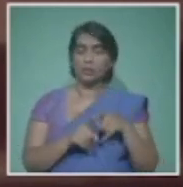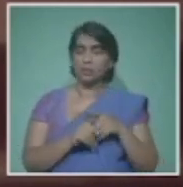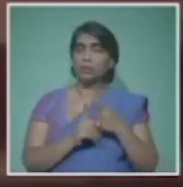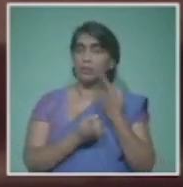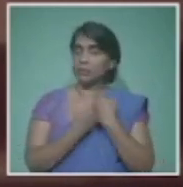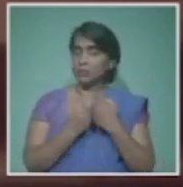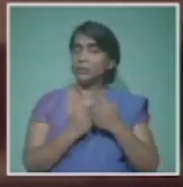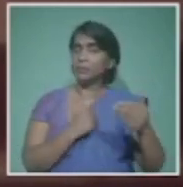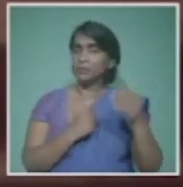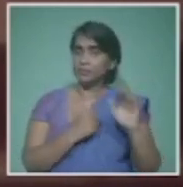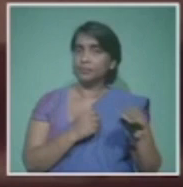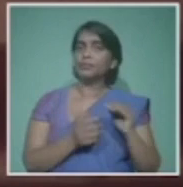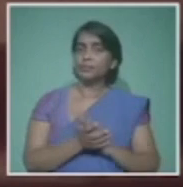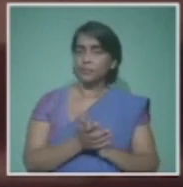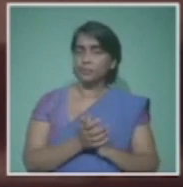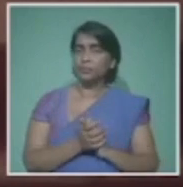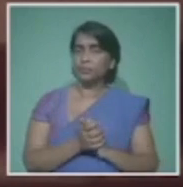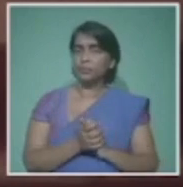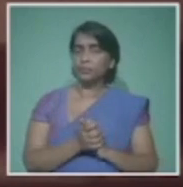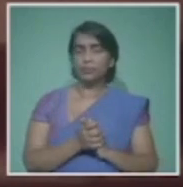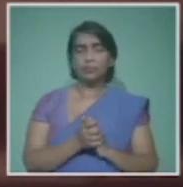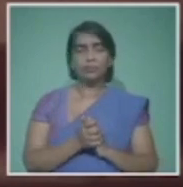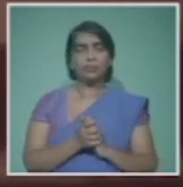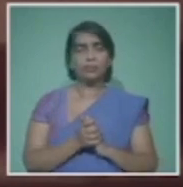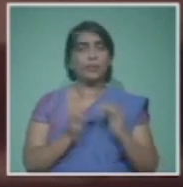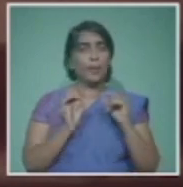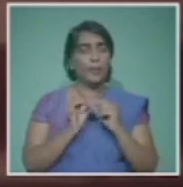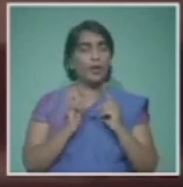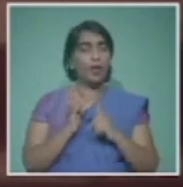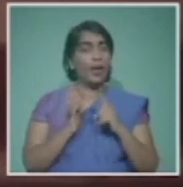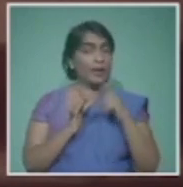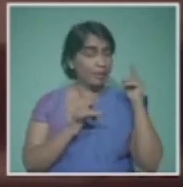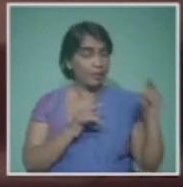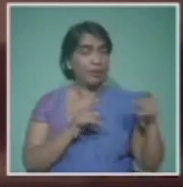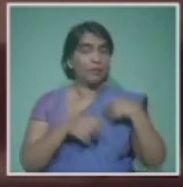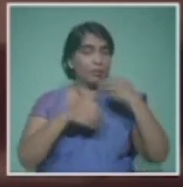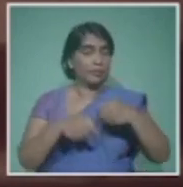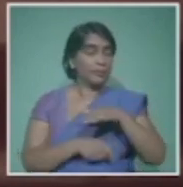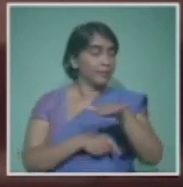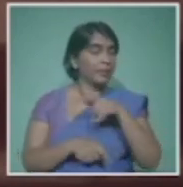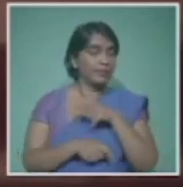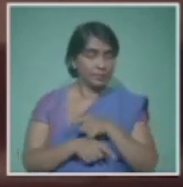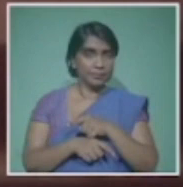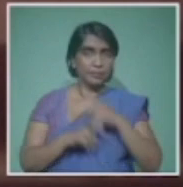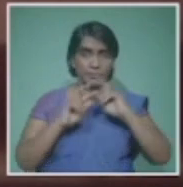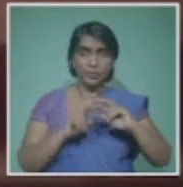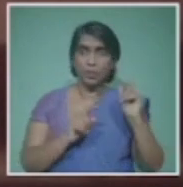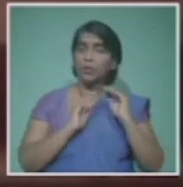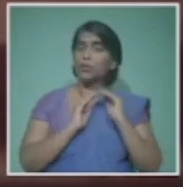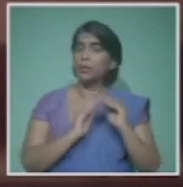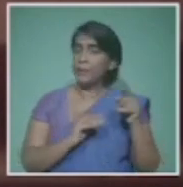සර්වේ ඇන්ඩ් මයින්ස් බියුරෝ එකෙන් ඒ කියන්නේ භූගෝලීය සහ පතල් ගැනීම්